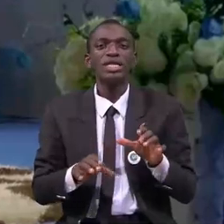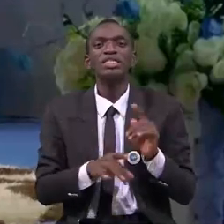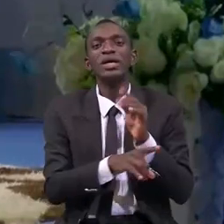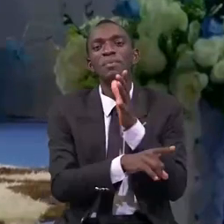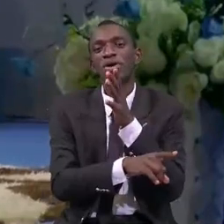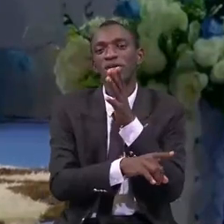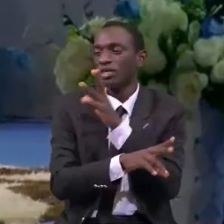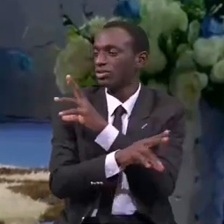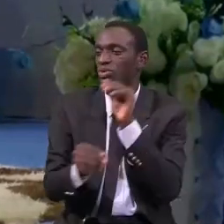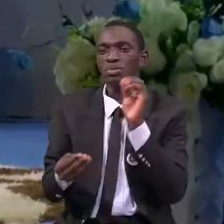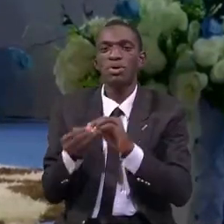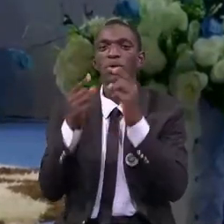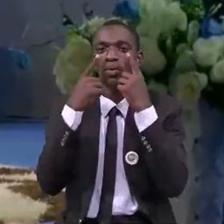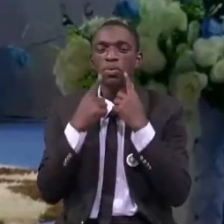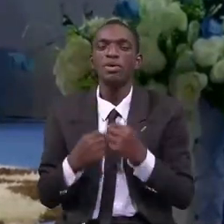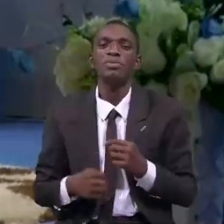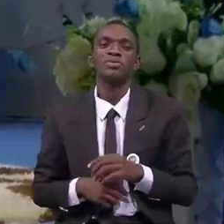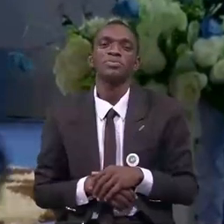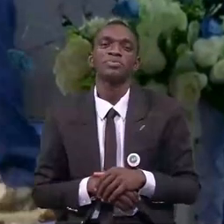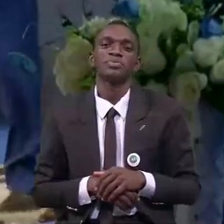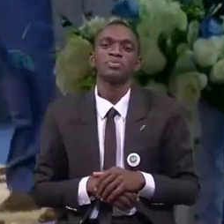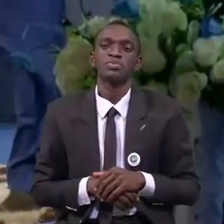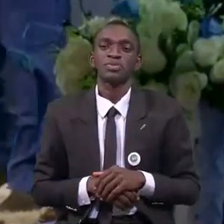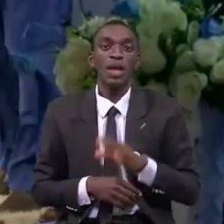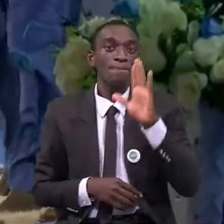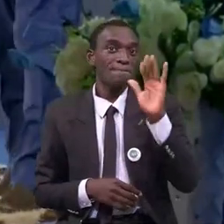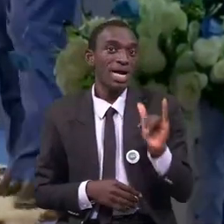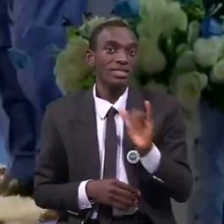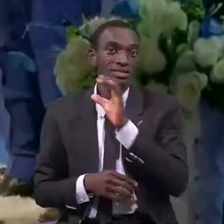par l'action de Christ cette maman ne va plus